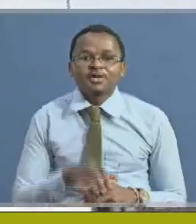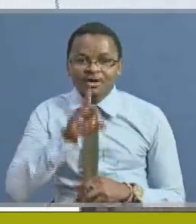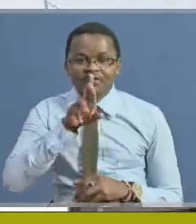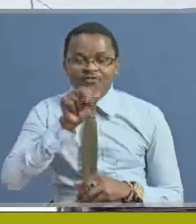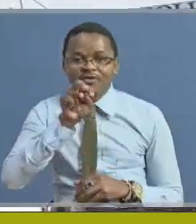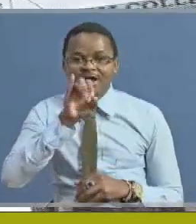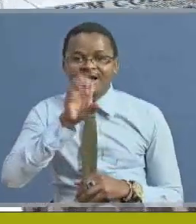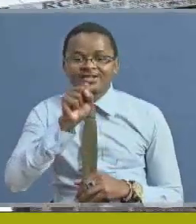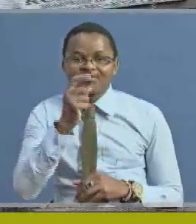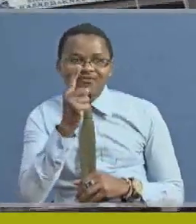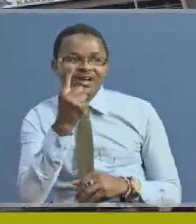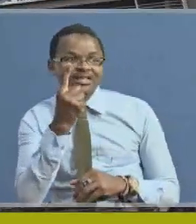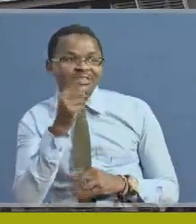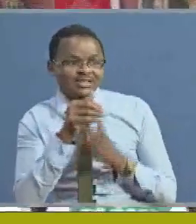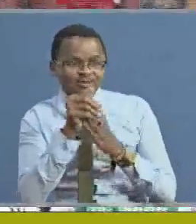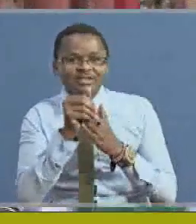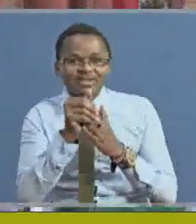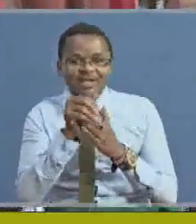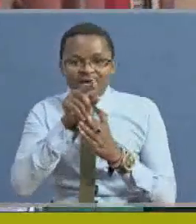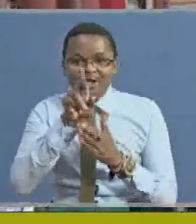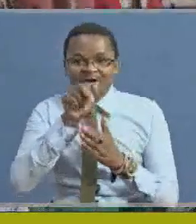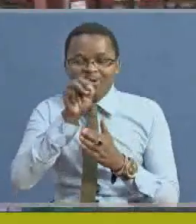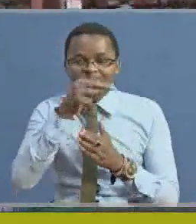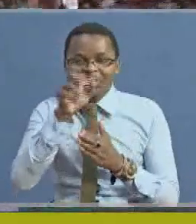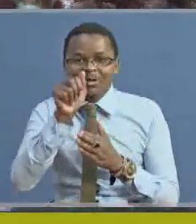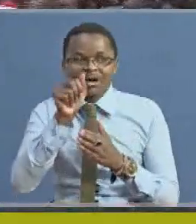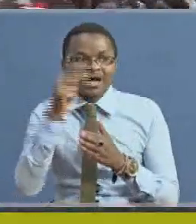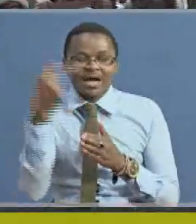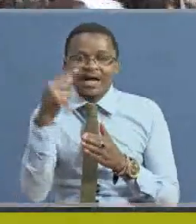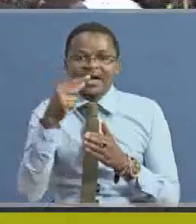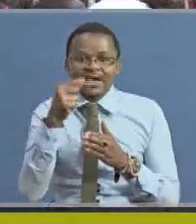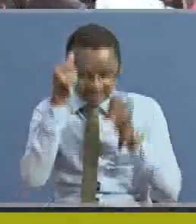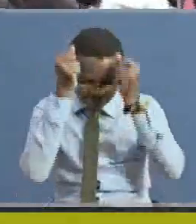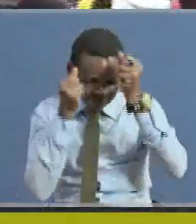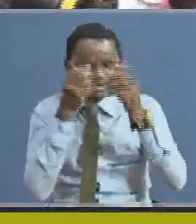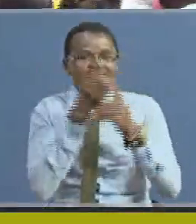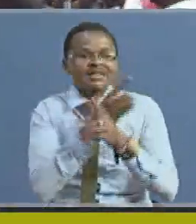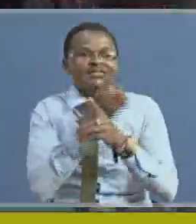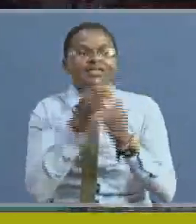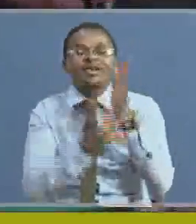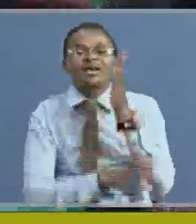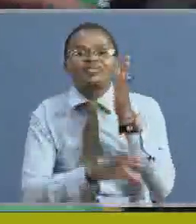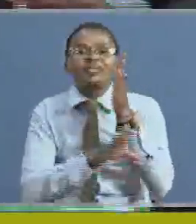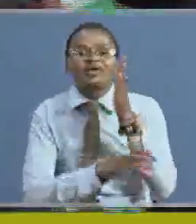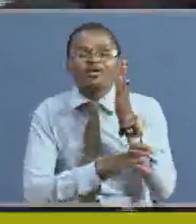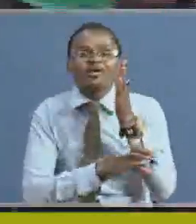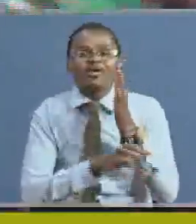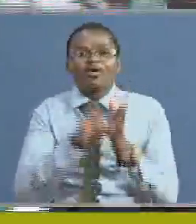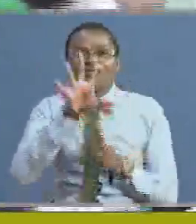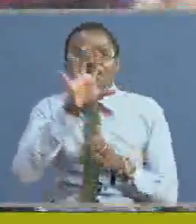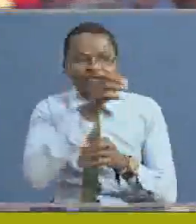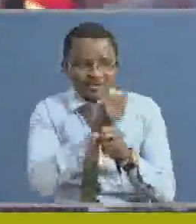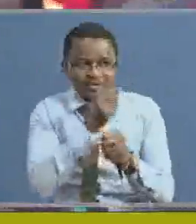Francis Odhiambo amekuwa mstari wa mbele kuongoza mashabiki wa Gor Mahia maarufu Green Army katika nyuga tofauti nchini kwa zaidi ya miaka